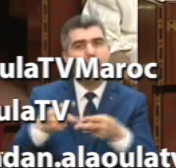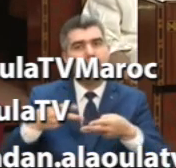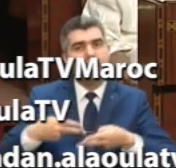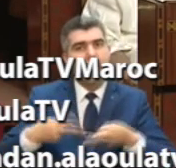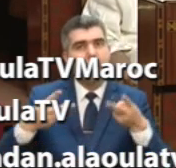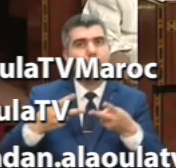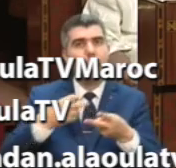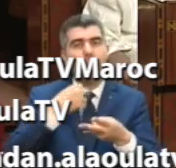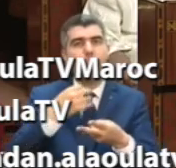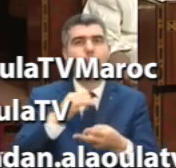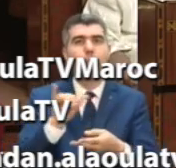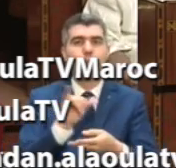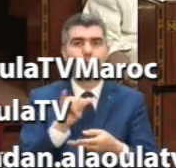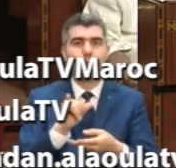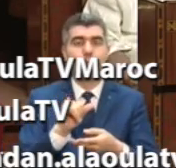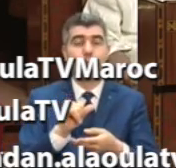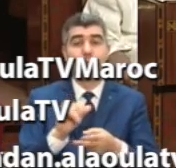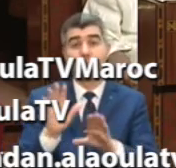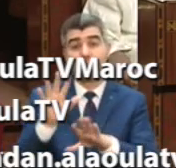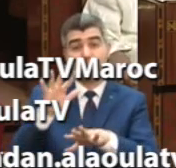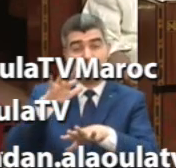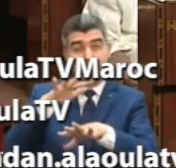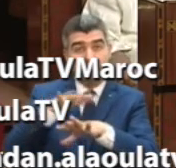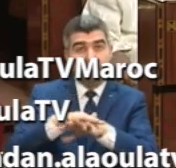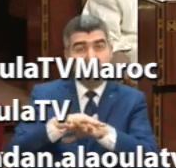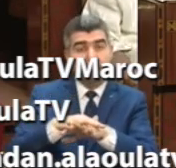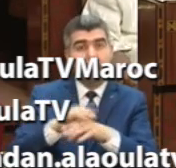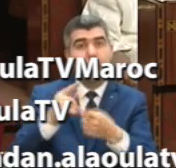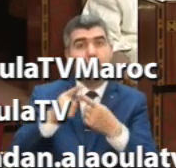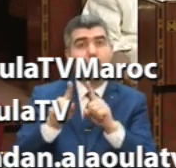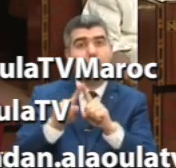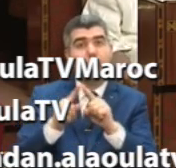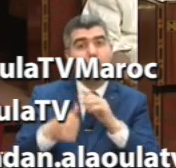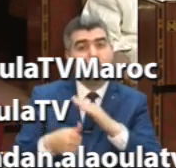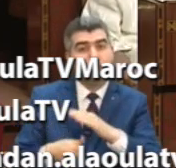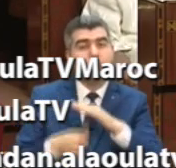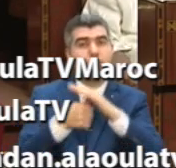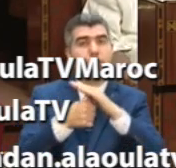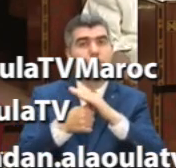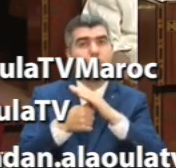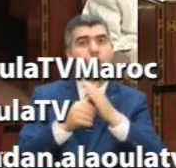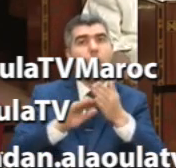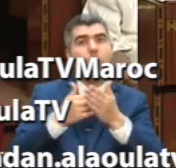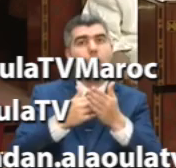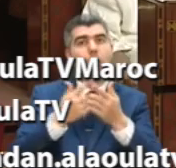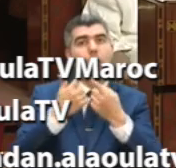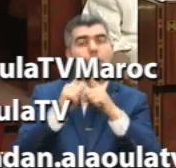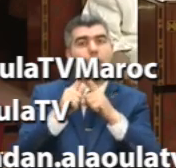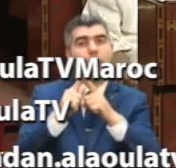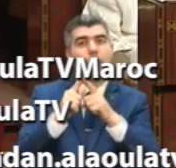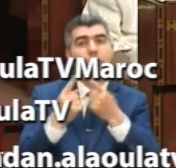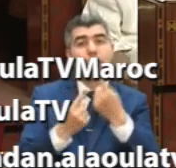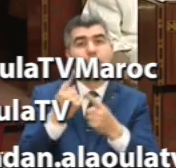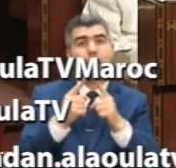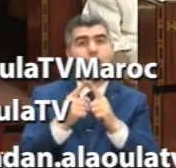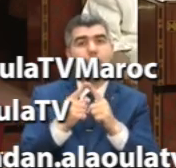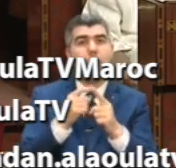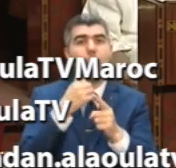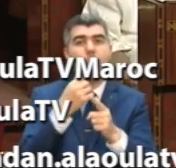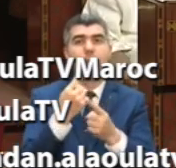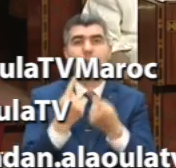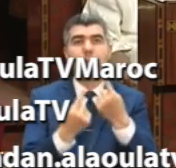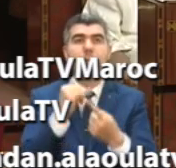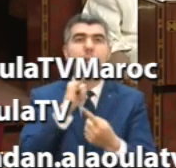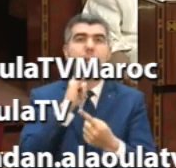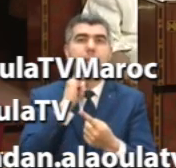حقيقيه في البلاد، تجمع قوي بالقياده ديالو وبالمناضلين ديالو وبالاطر ديالو، وما غاديش نسمحوا لشي واحد اللي يعتبر في